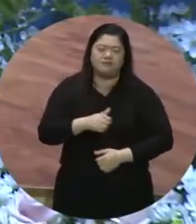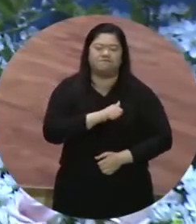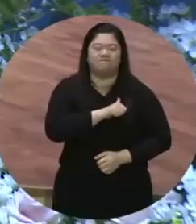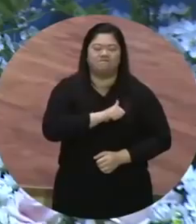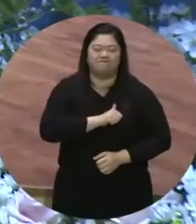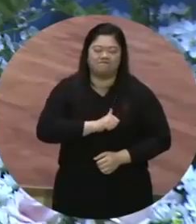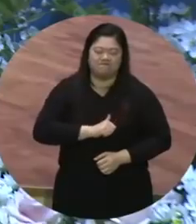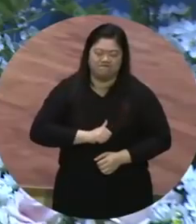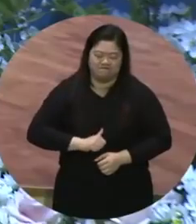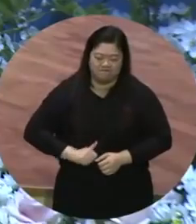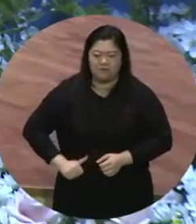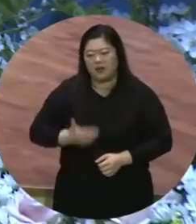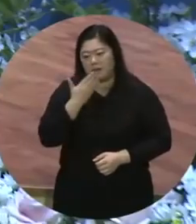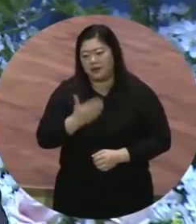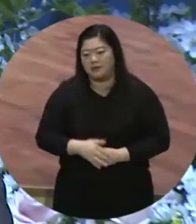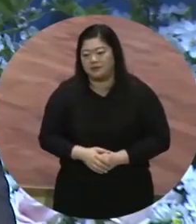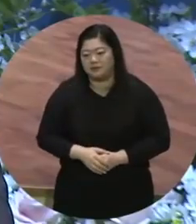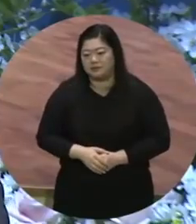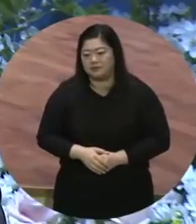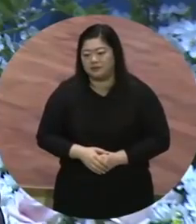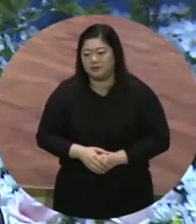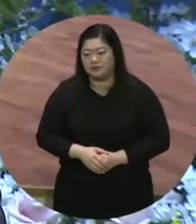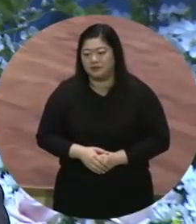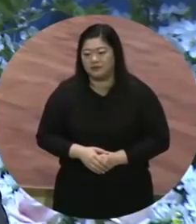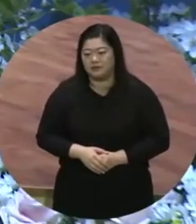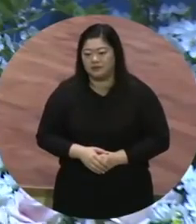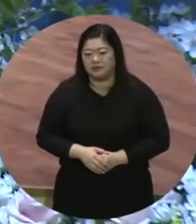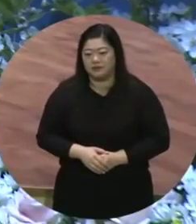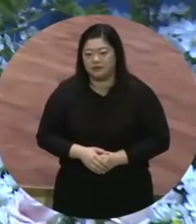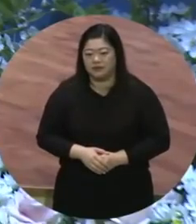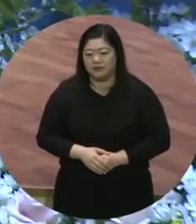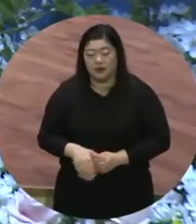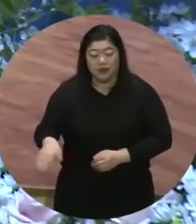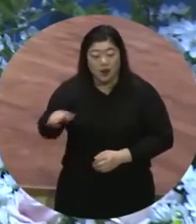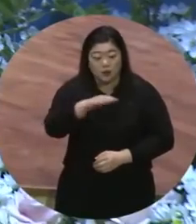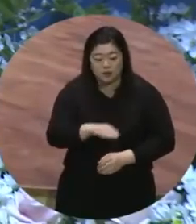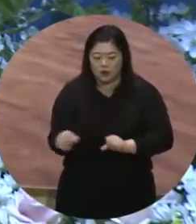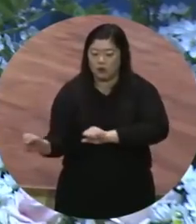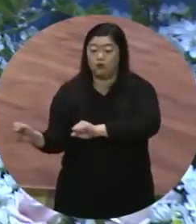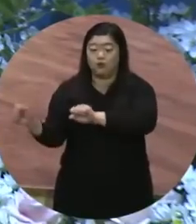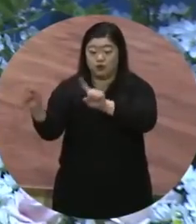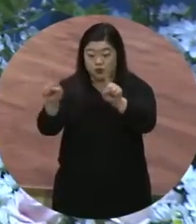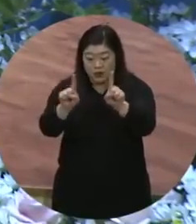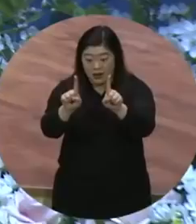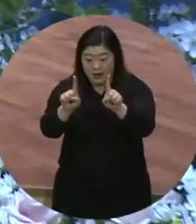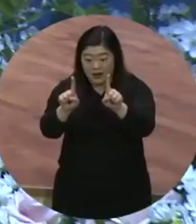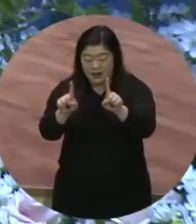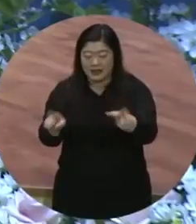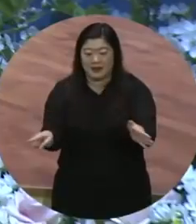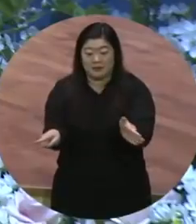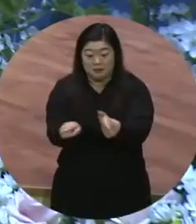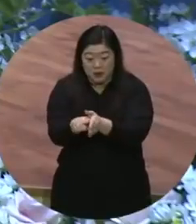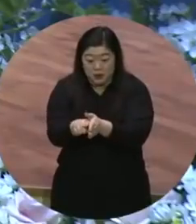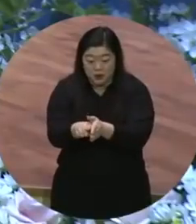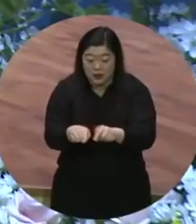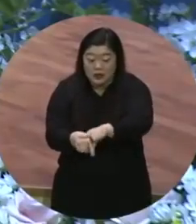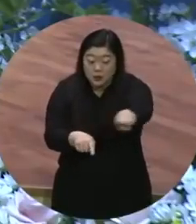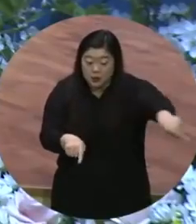우리처럼 그렇게 마르고 닳도록 살려고 노력한 것이 아니라 부활신앙을 하나 믿고 전부 다